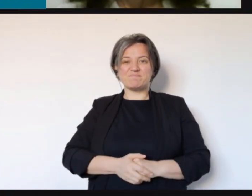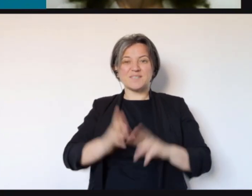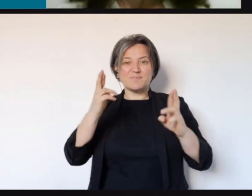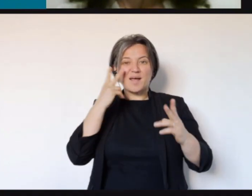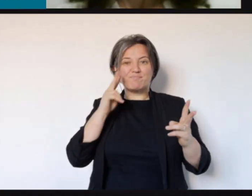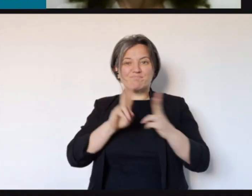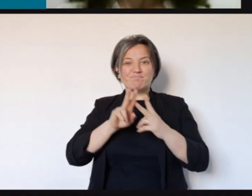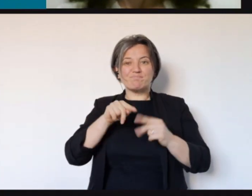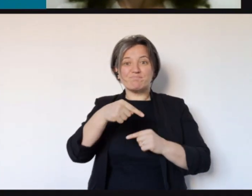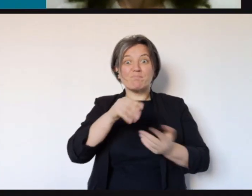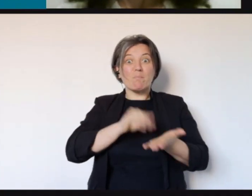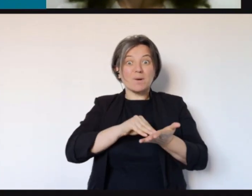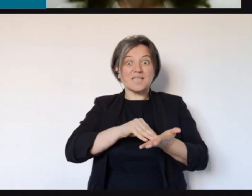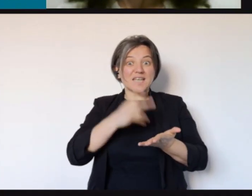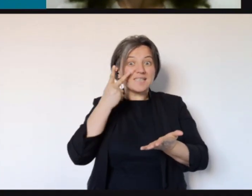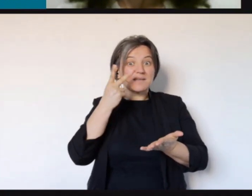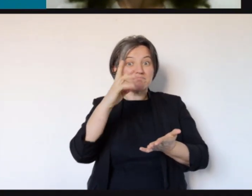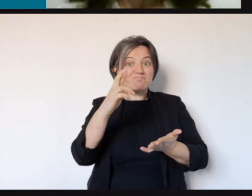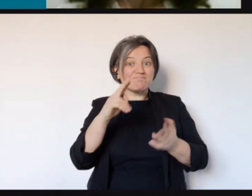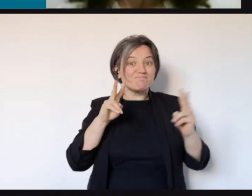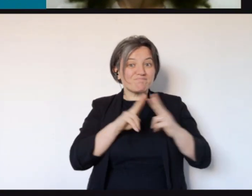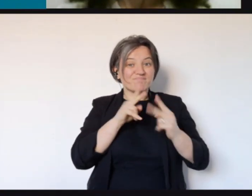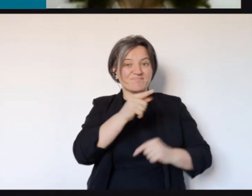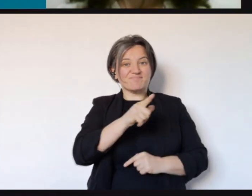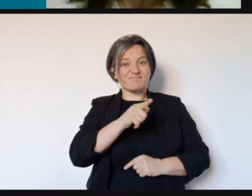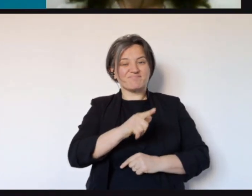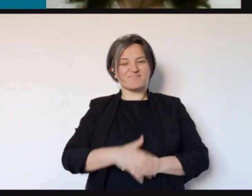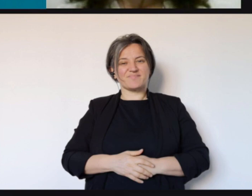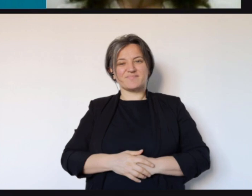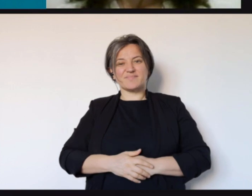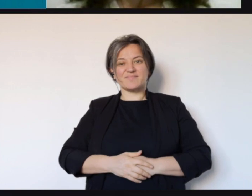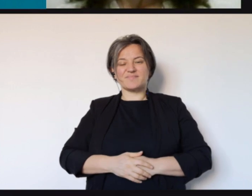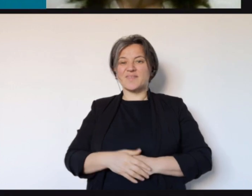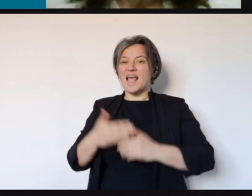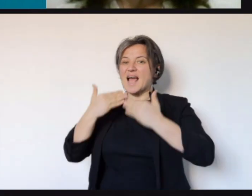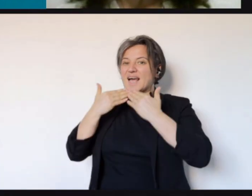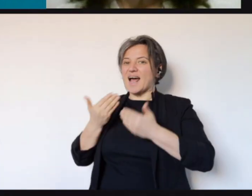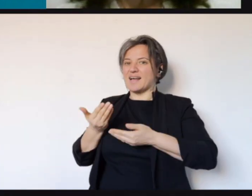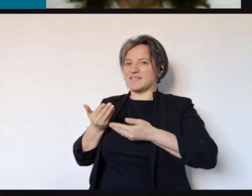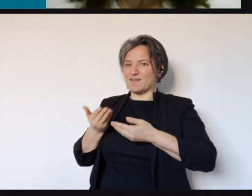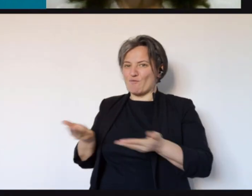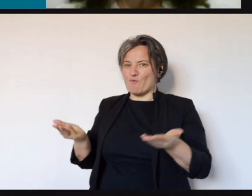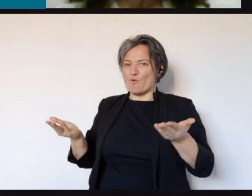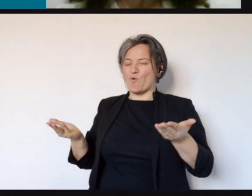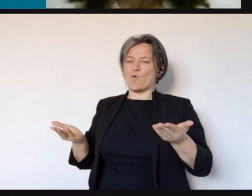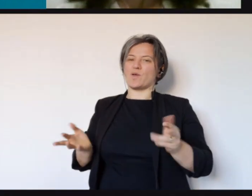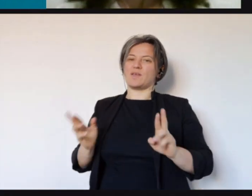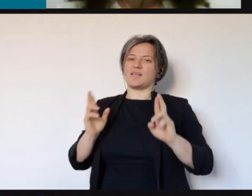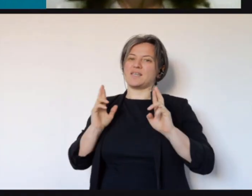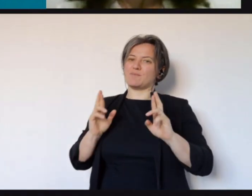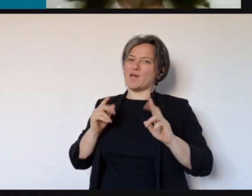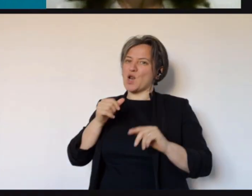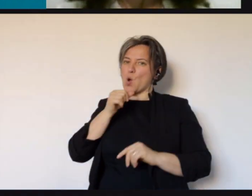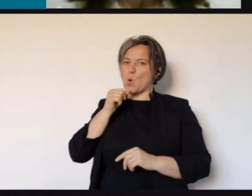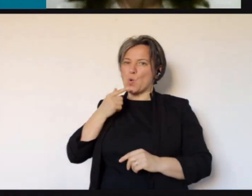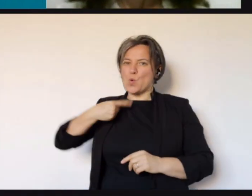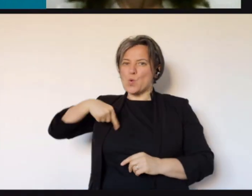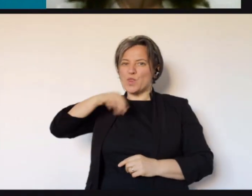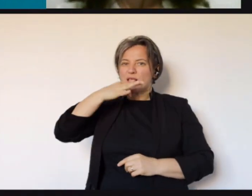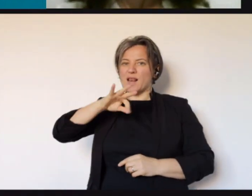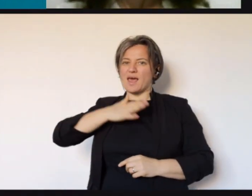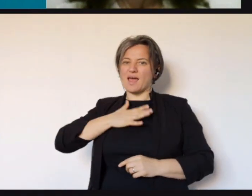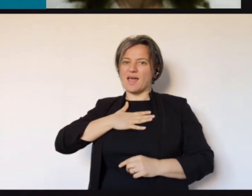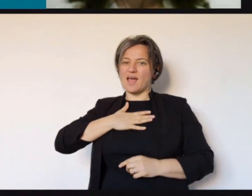in persona. Grazie a voi e spero sia stato utile. Una